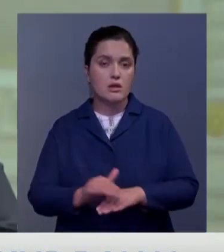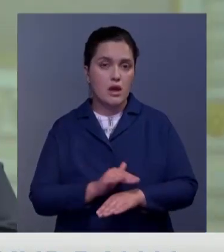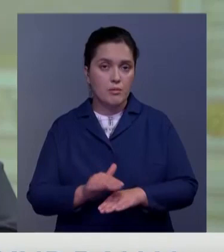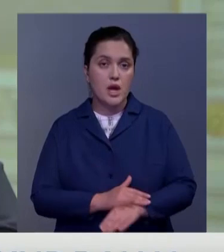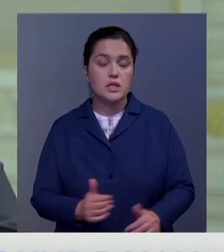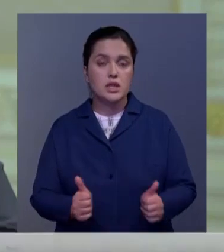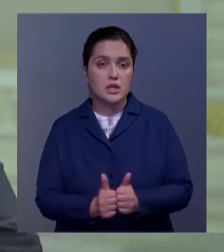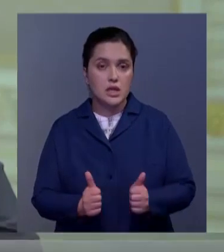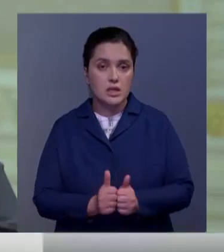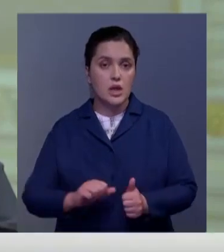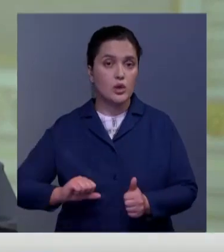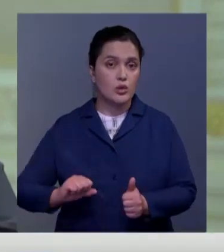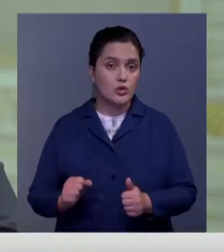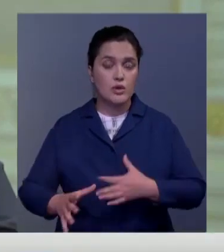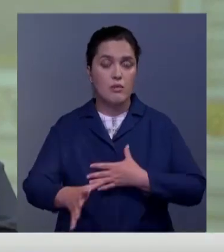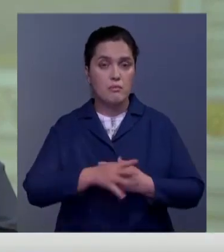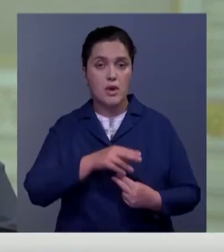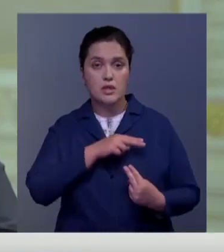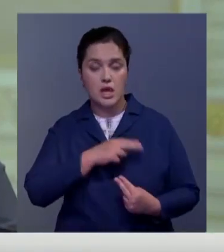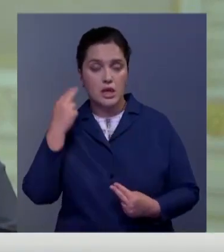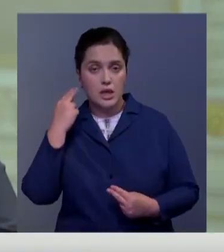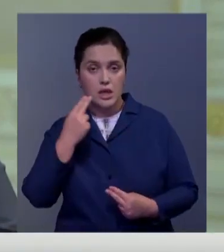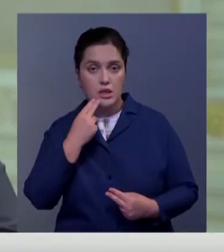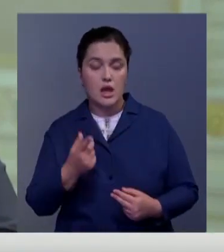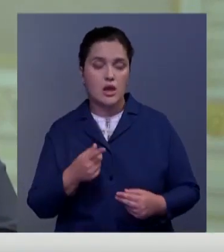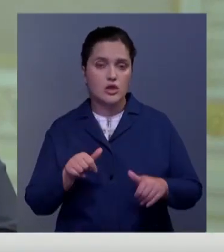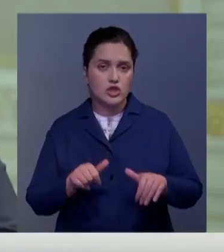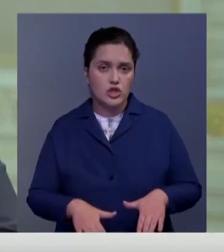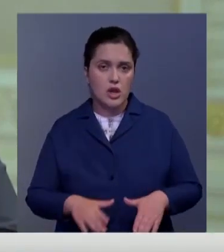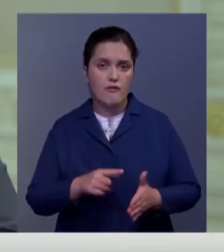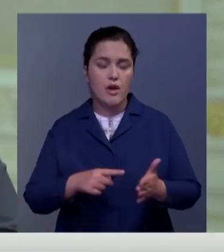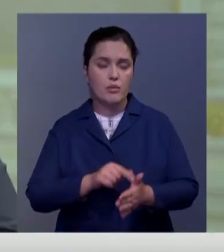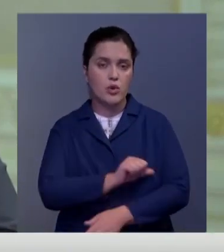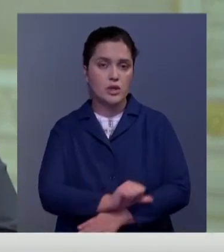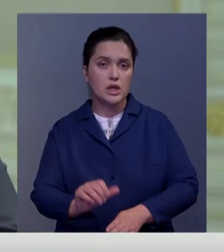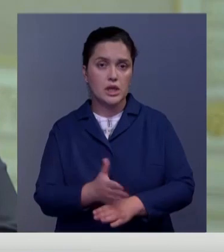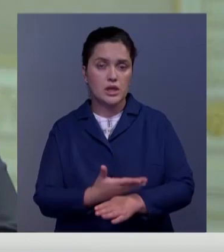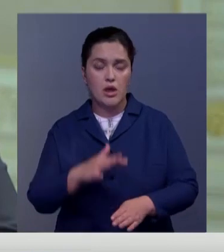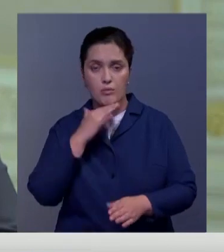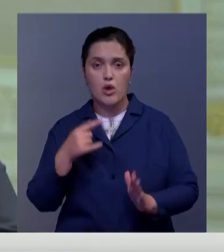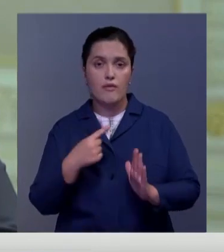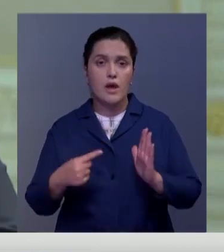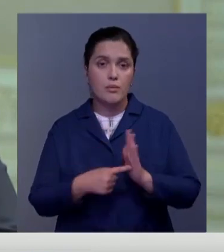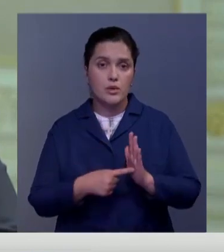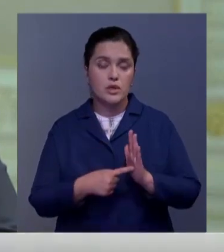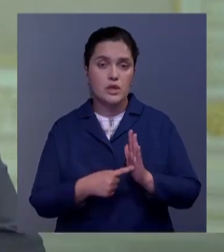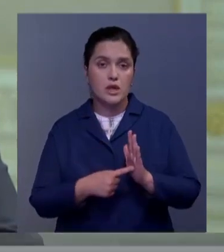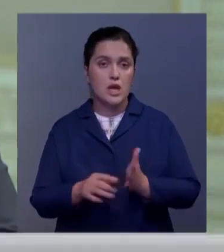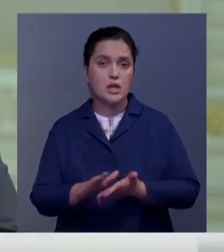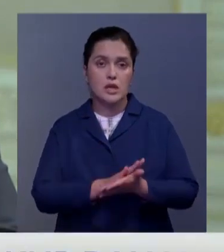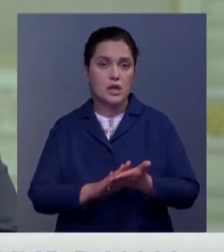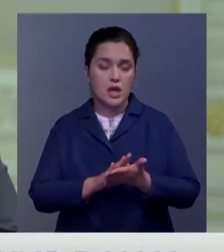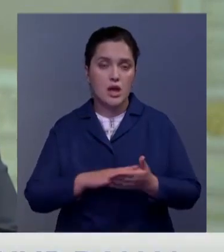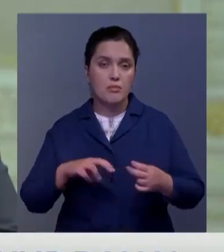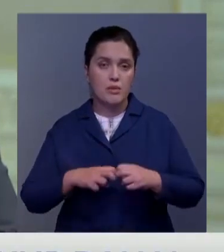дружбе и сотрудничестве, решили вопросы границы, многие вопросы, и никаких проблем